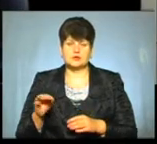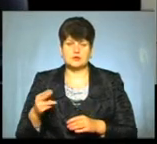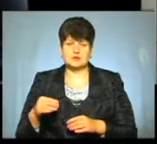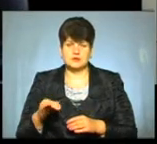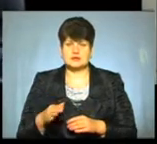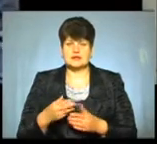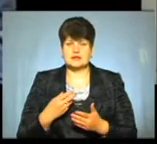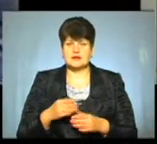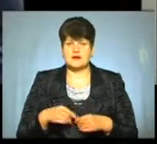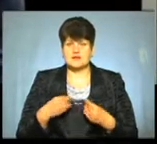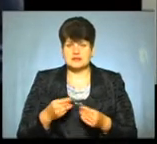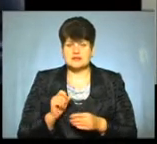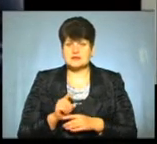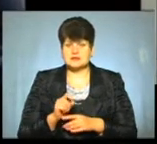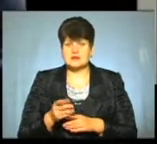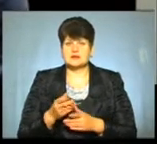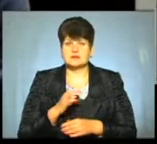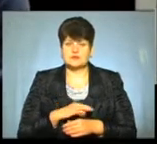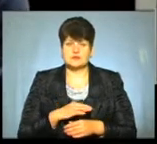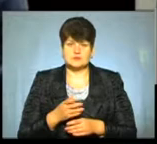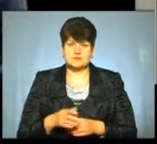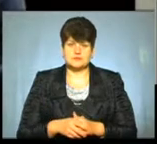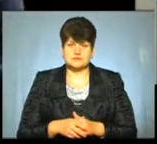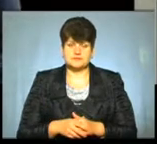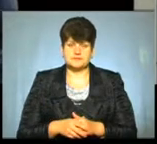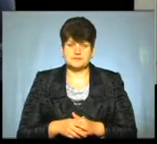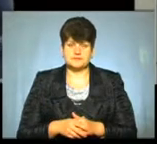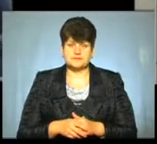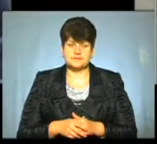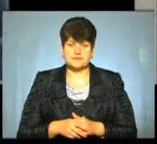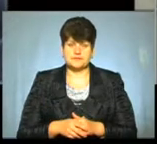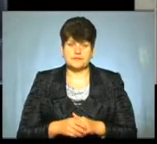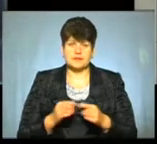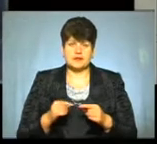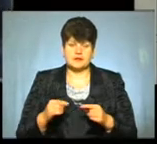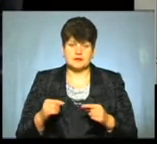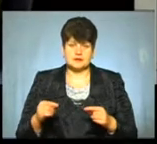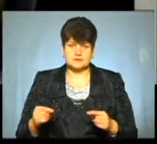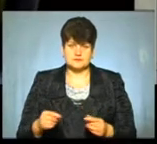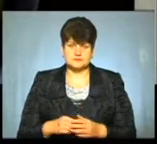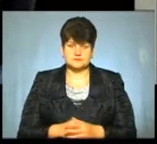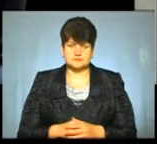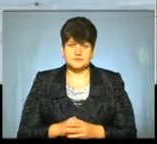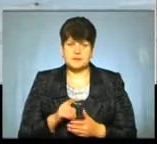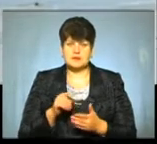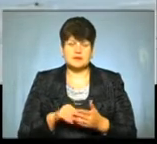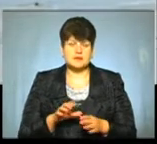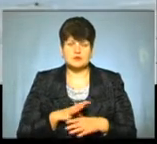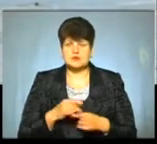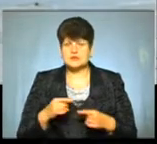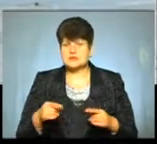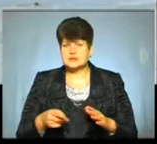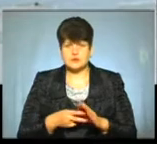методи, наведені завдання, які ви використали методи. Дуже різноманітні. Питання